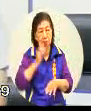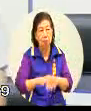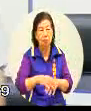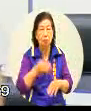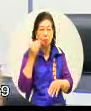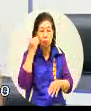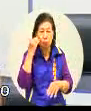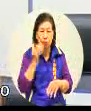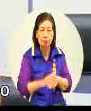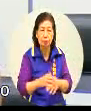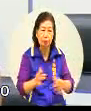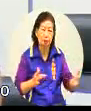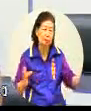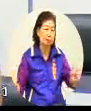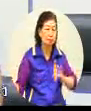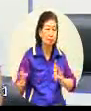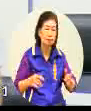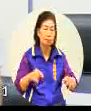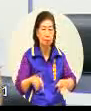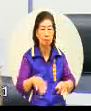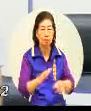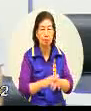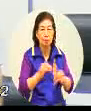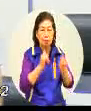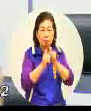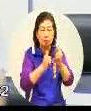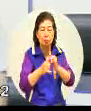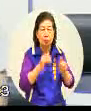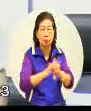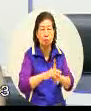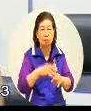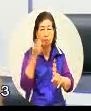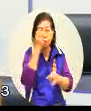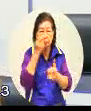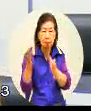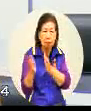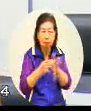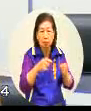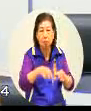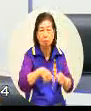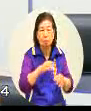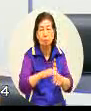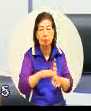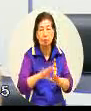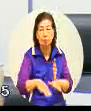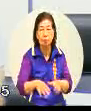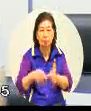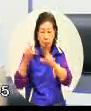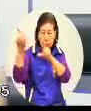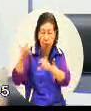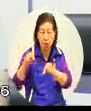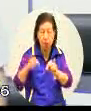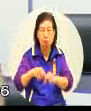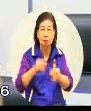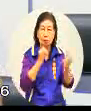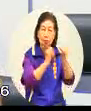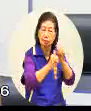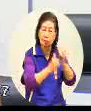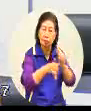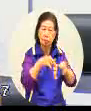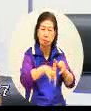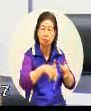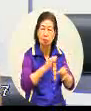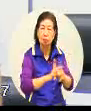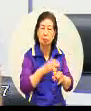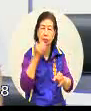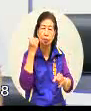也毋是哦，做一个民意调查，做一个民意调查。即摆事情就是伊民意嘛，做一个民意调查吼，民意看安怎，再